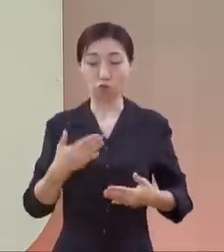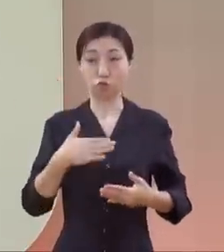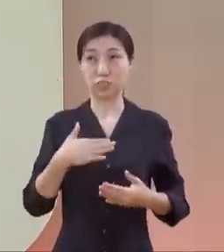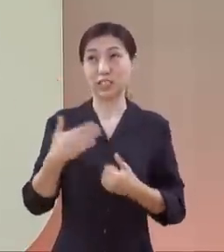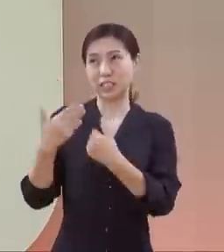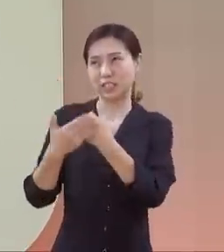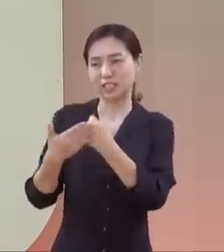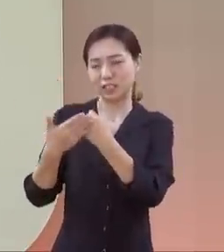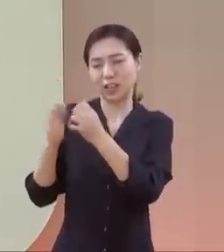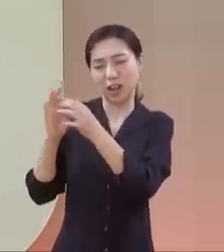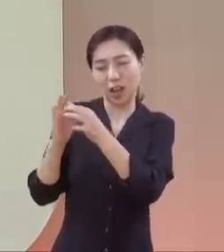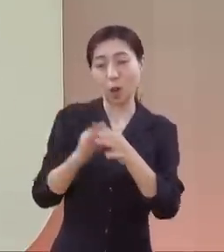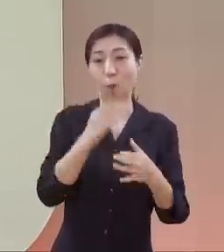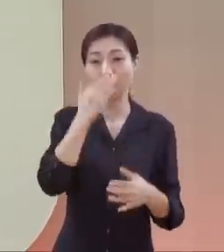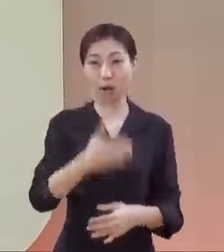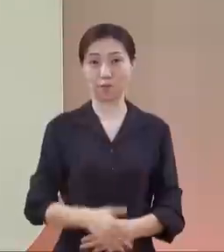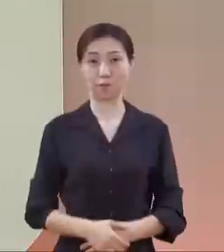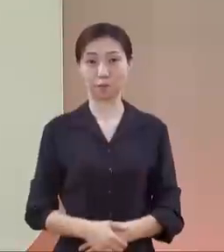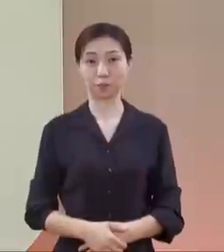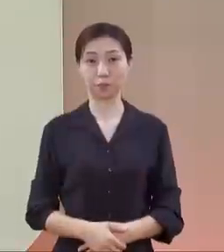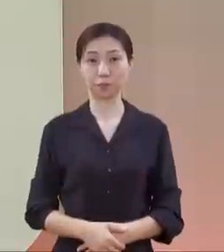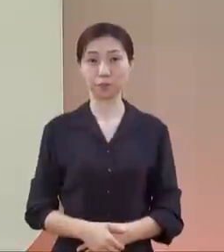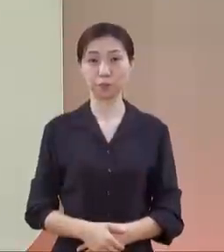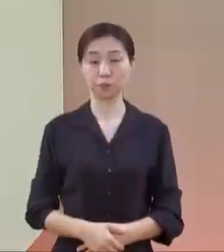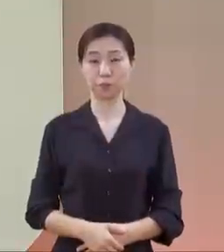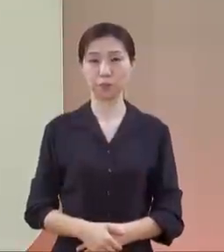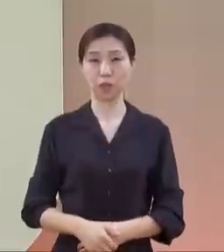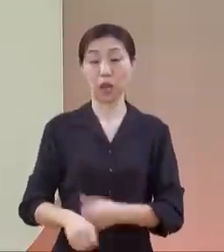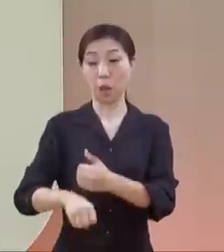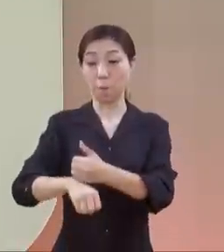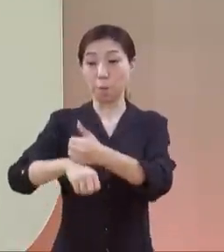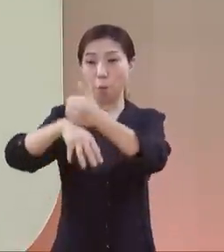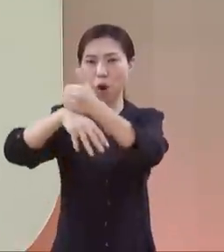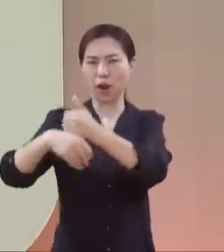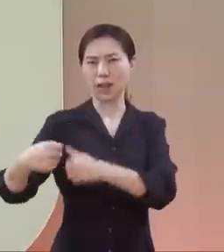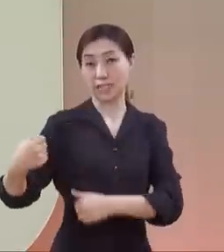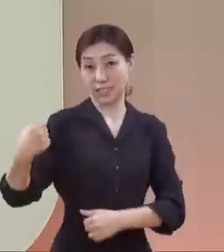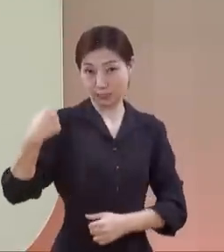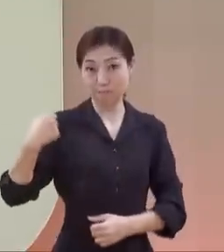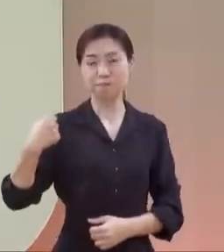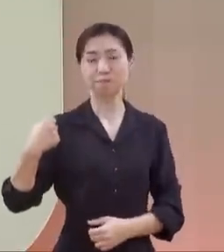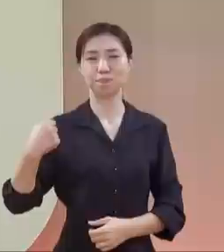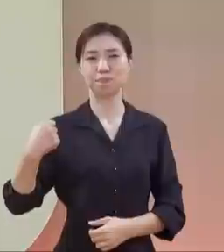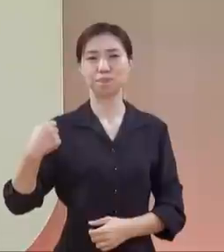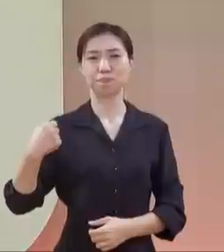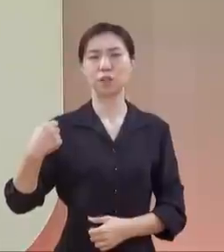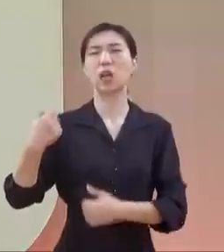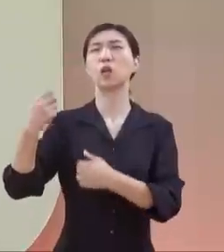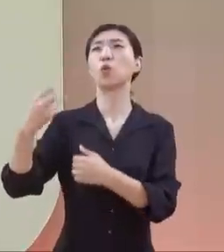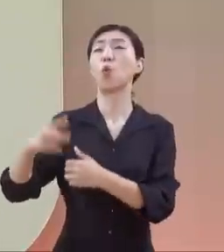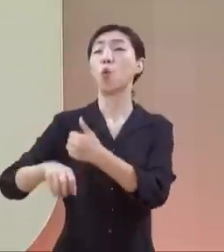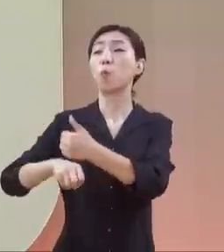그와 같은 불보살님의 에너지 그 불보살님의 그 가피가